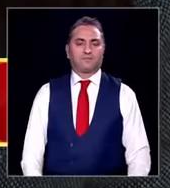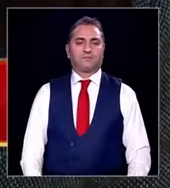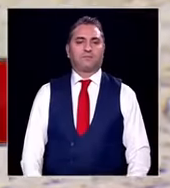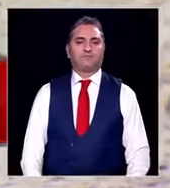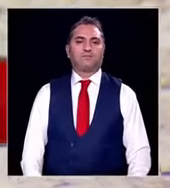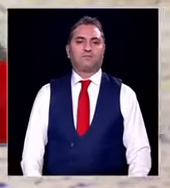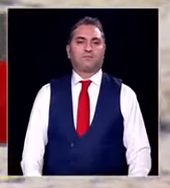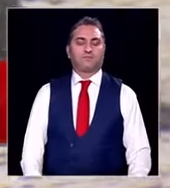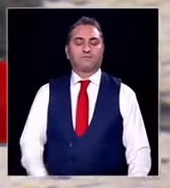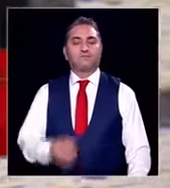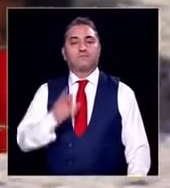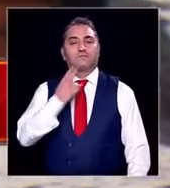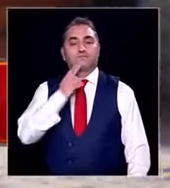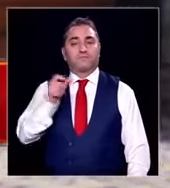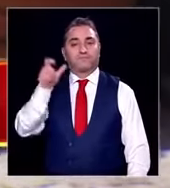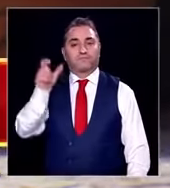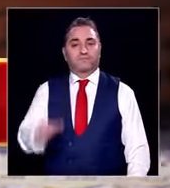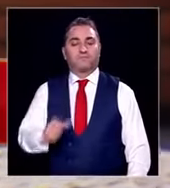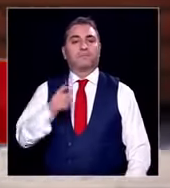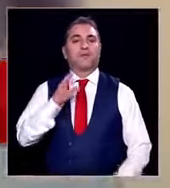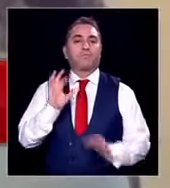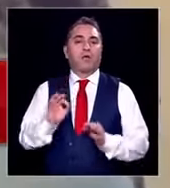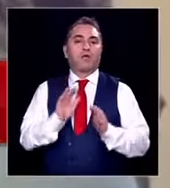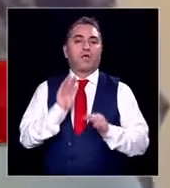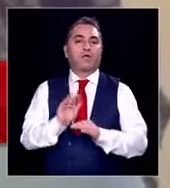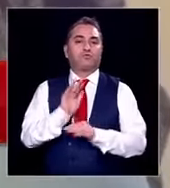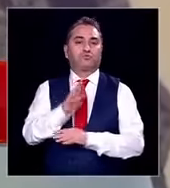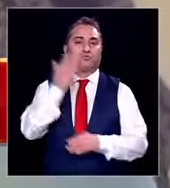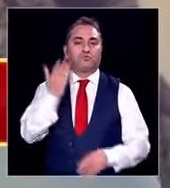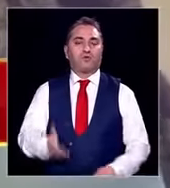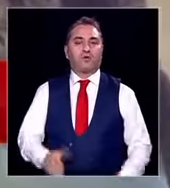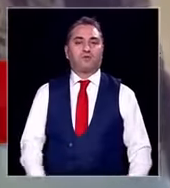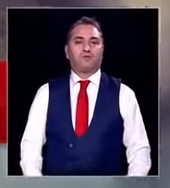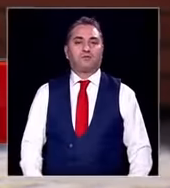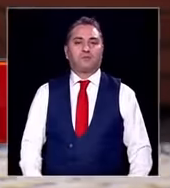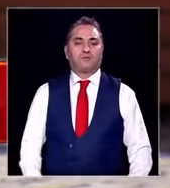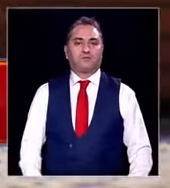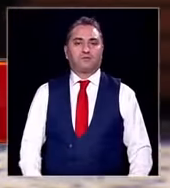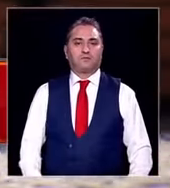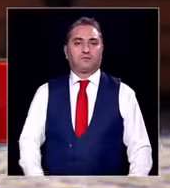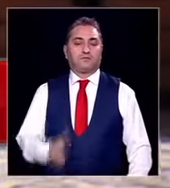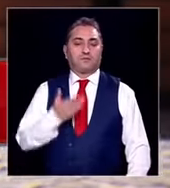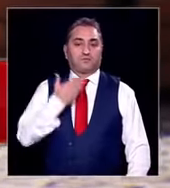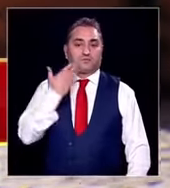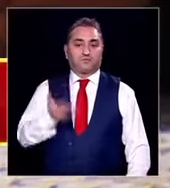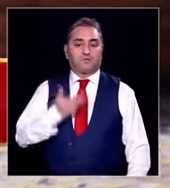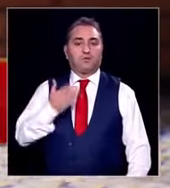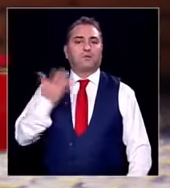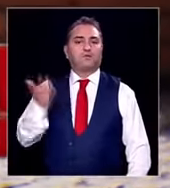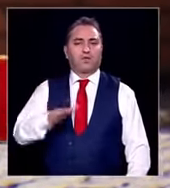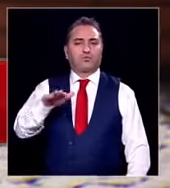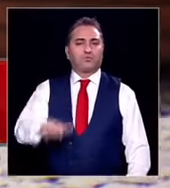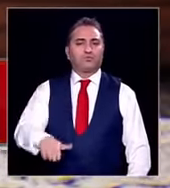kadar gidebiliyor. Emine Nur Korkut, Muğla'da yaşıyor. 20 yaşındayım, hemşirelik mezunuyum. Söylediğine göre daha